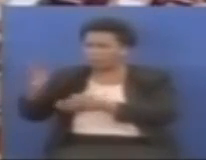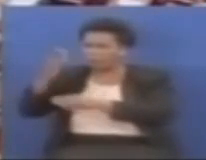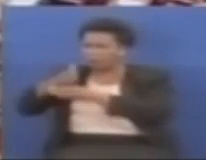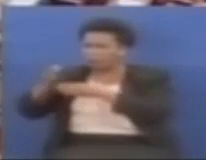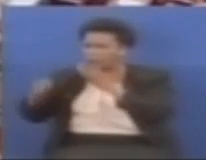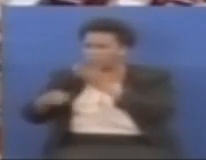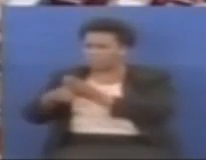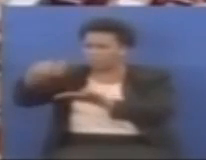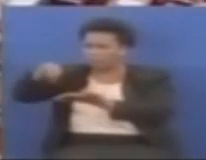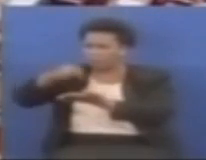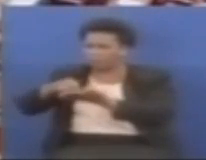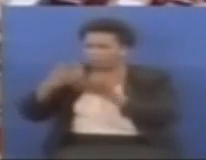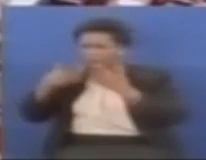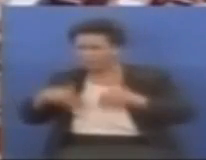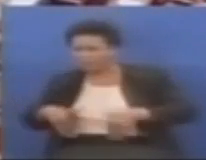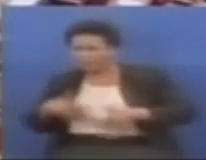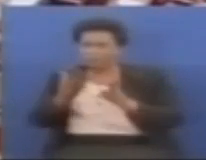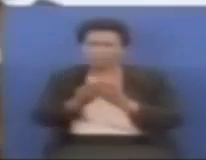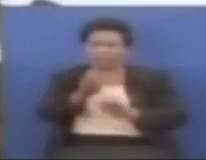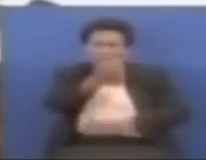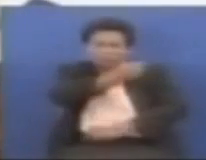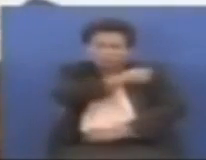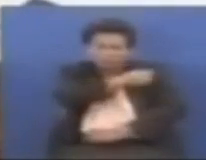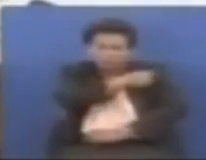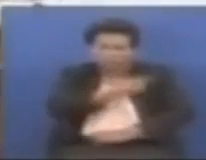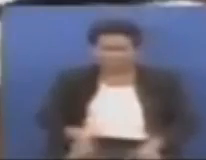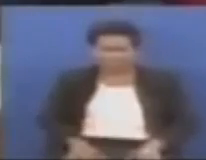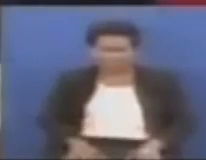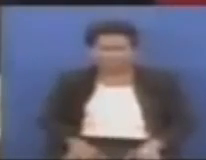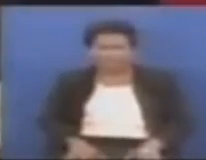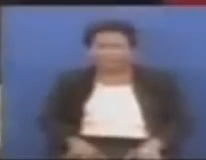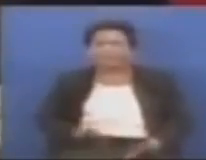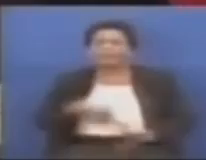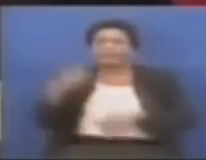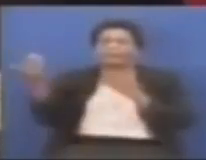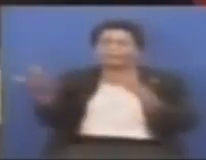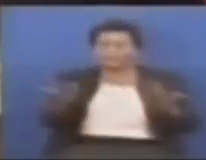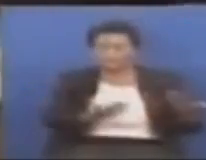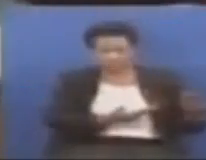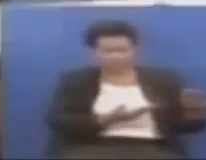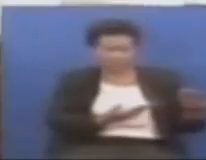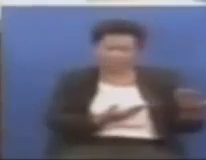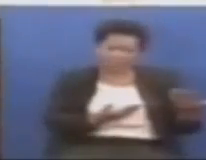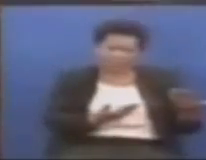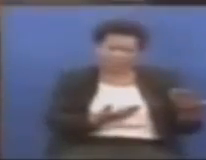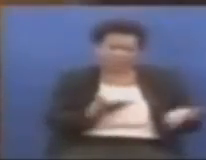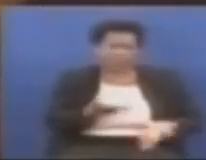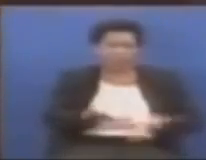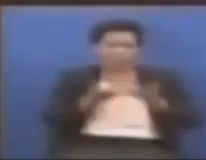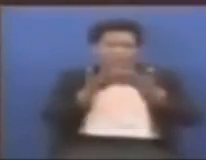ya kuziachia jukumu hilo halmashauri pekee. Swali hilo limeelekezwa ofisi ya Rais